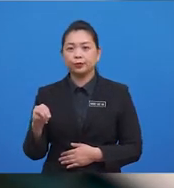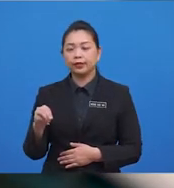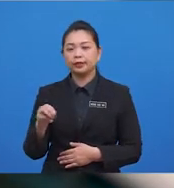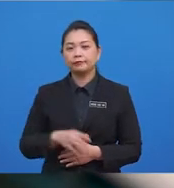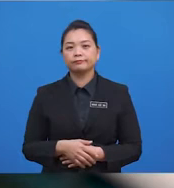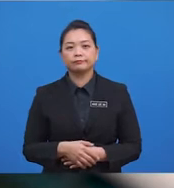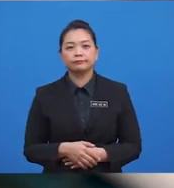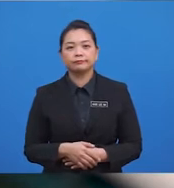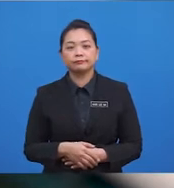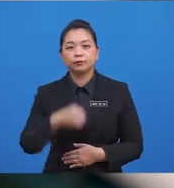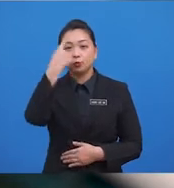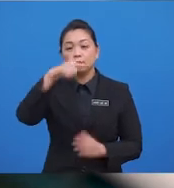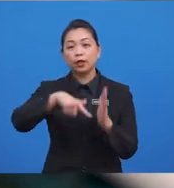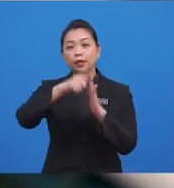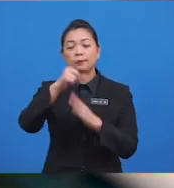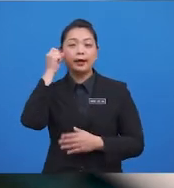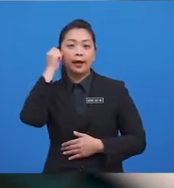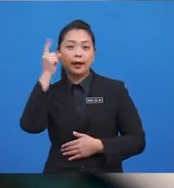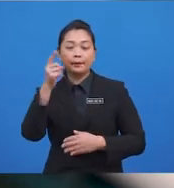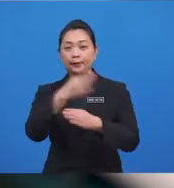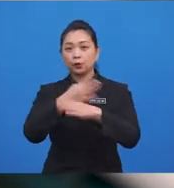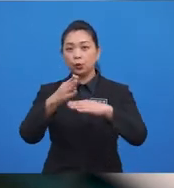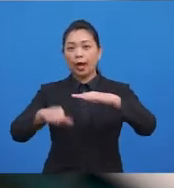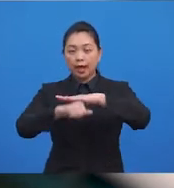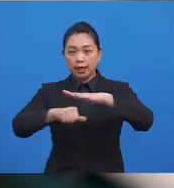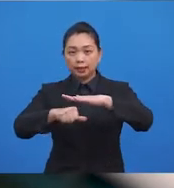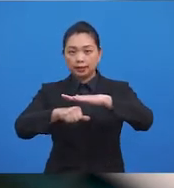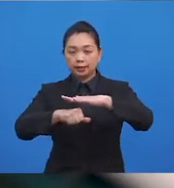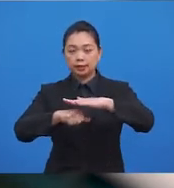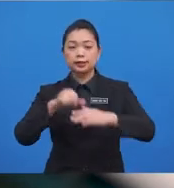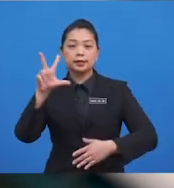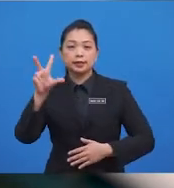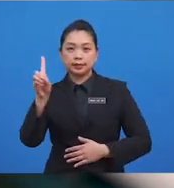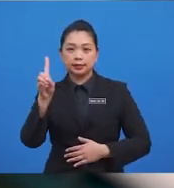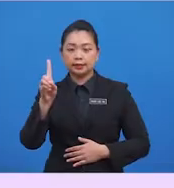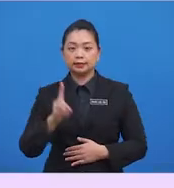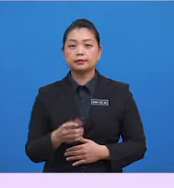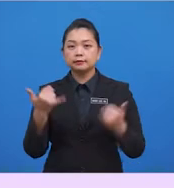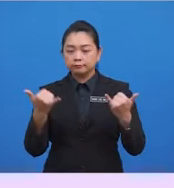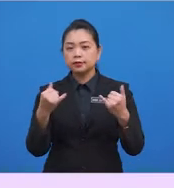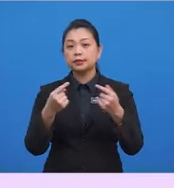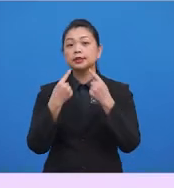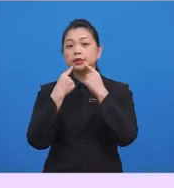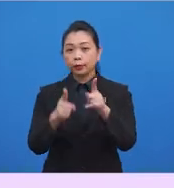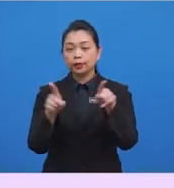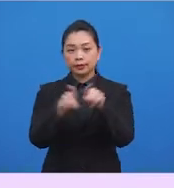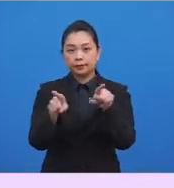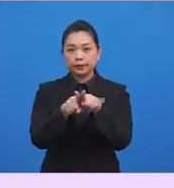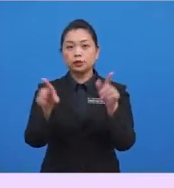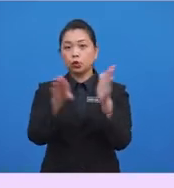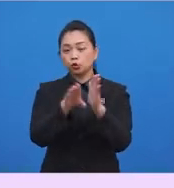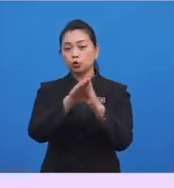murid yang dikasihi sekalian, untuk lebih memahami bentuk asas bagi bentuk tiga dimensi, mari kita jawab